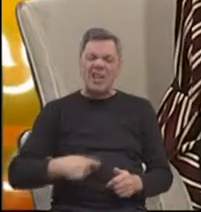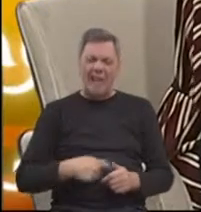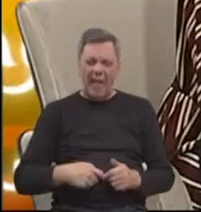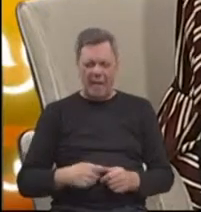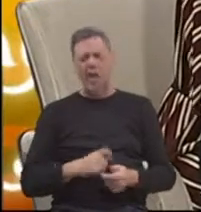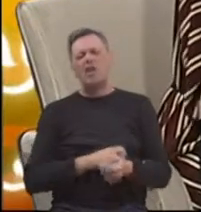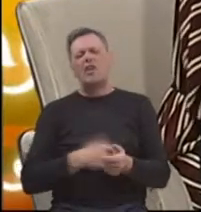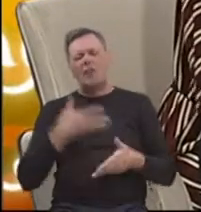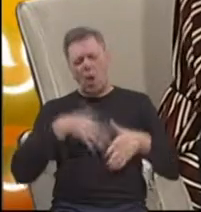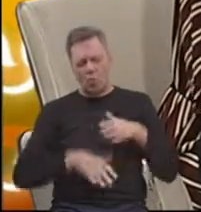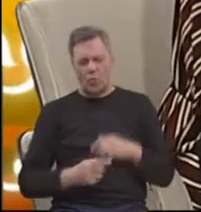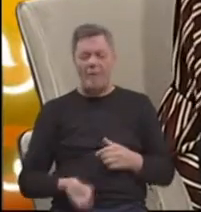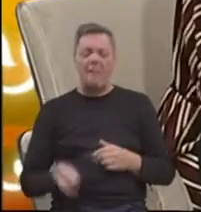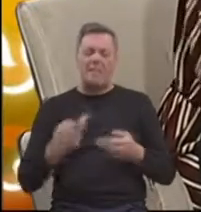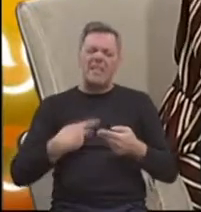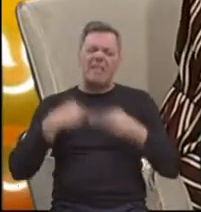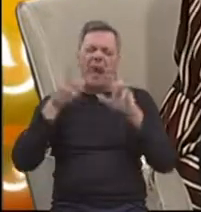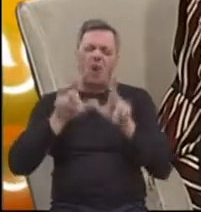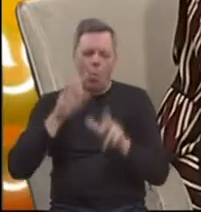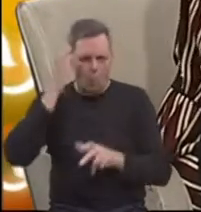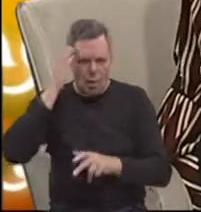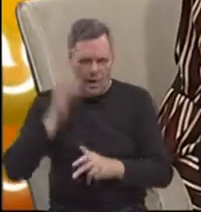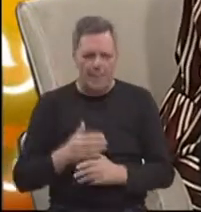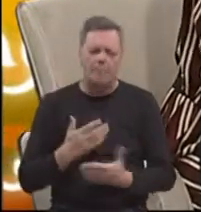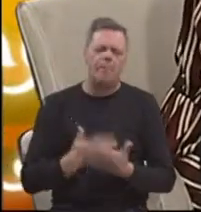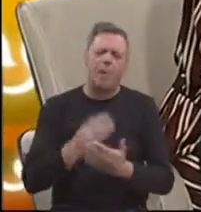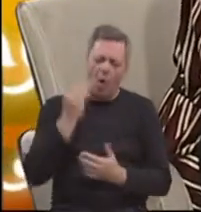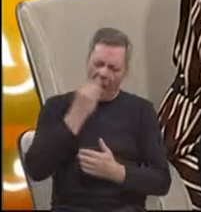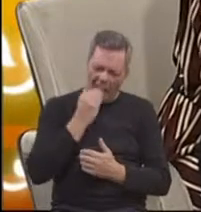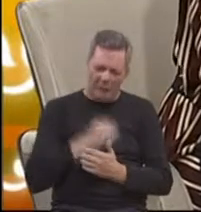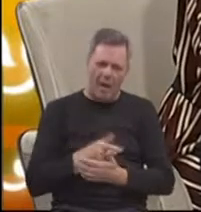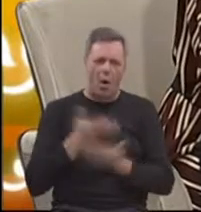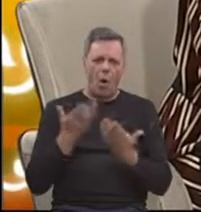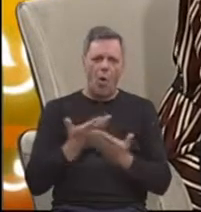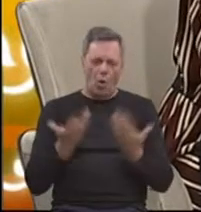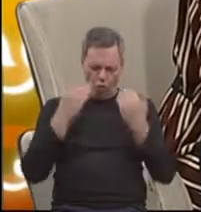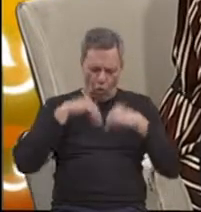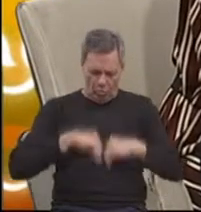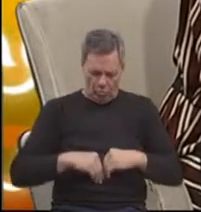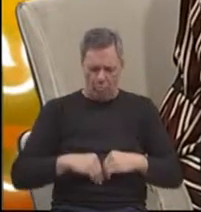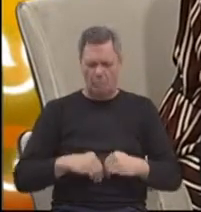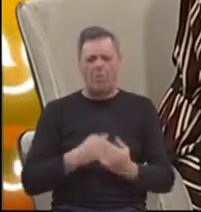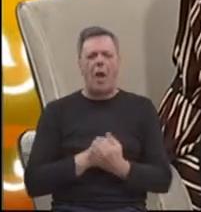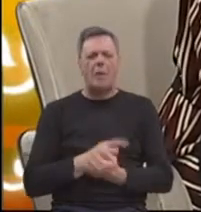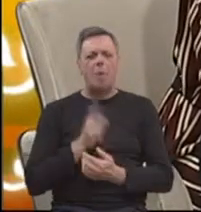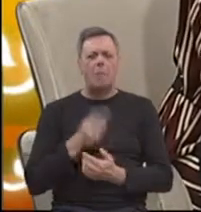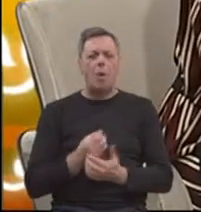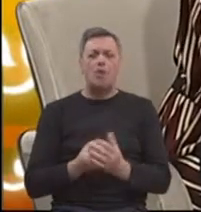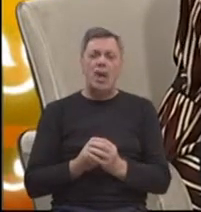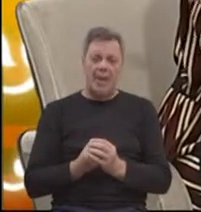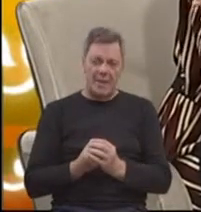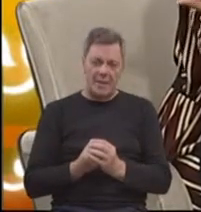jest živčanog sustava crijeva, dolaze natrag u mozak. I tako i hrana, ono što dođe u naše crijevo, može